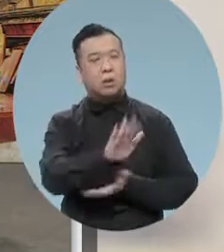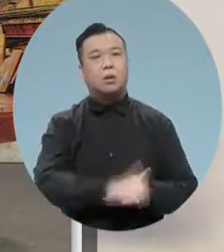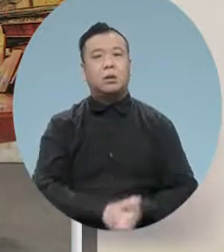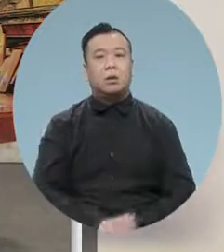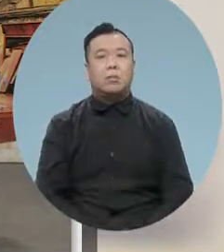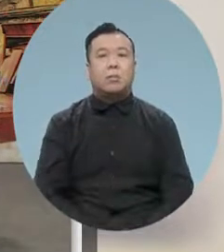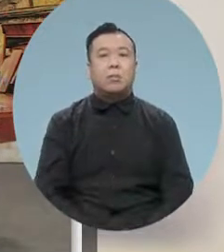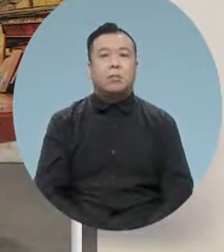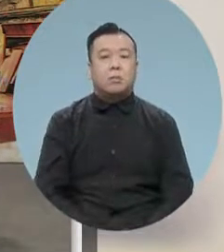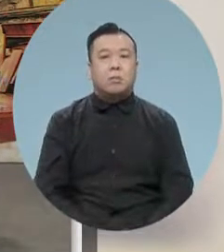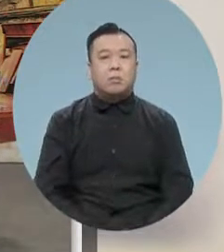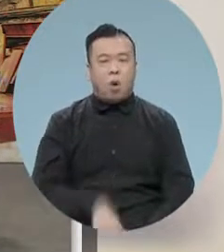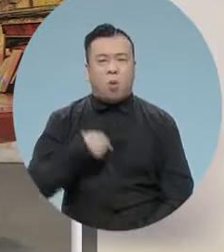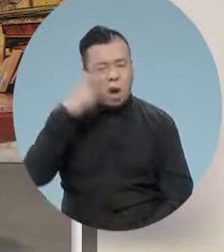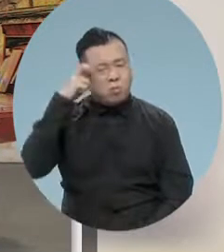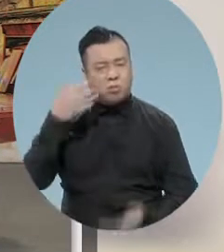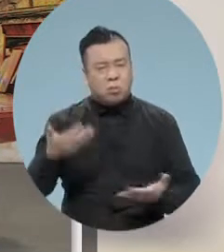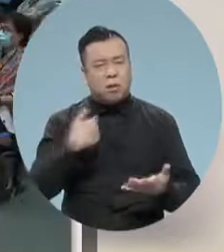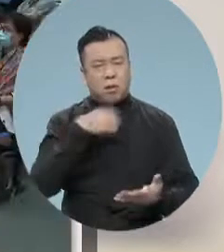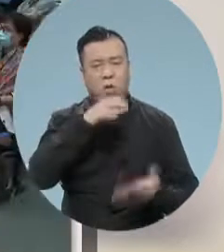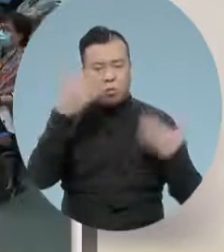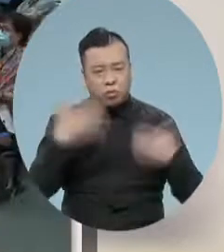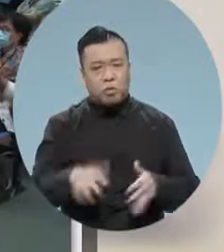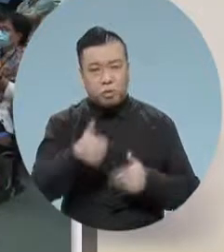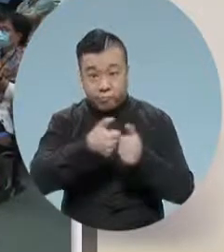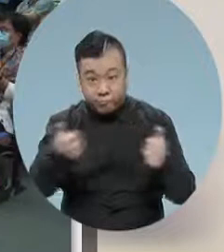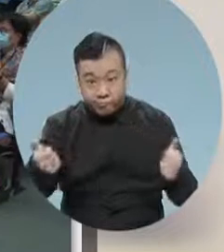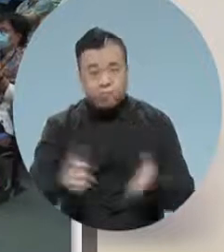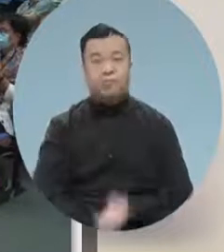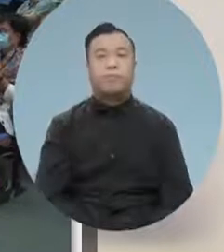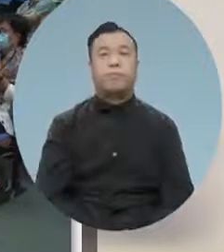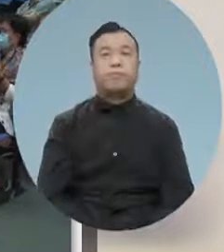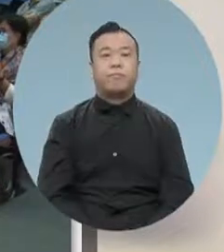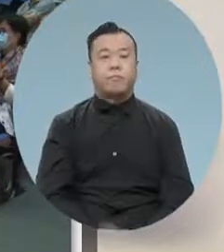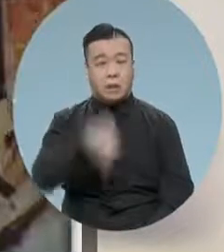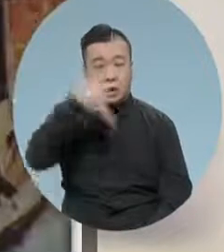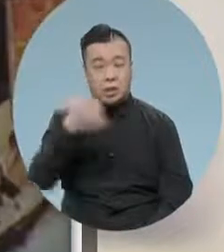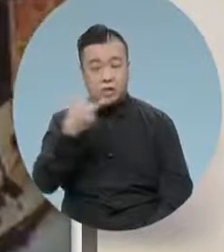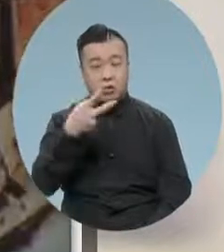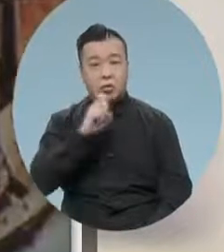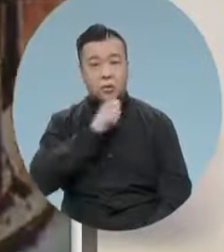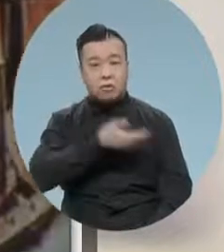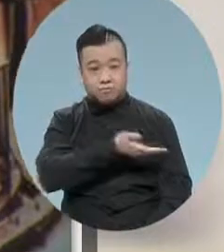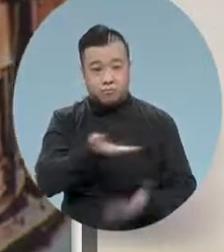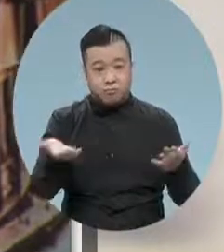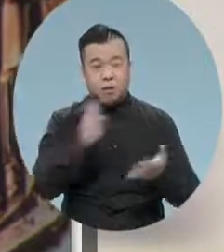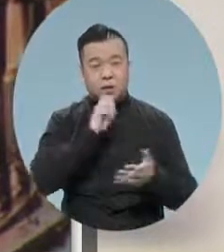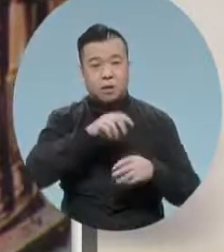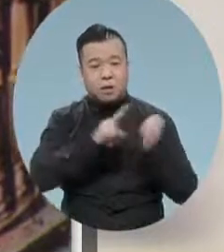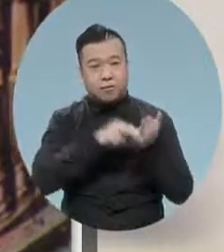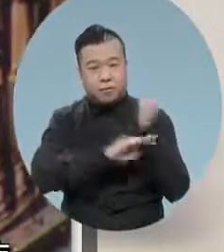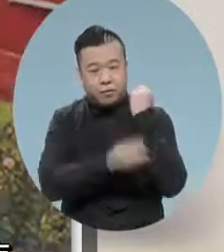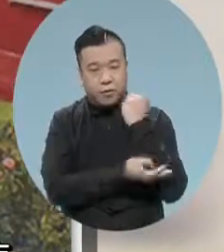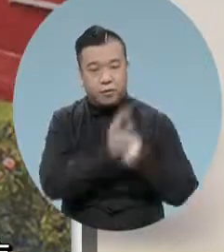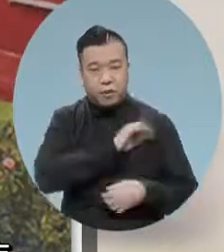特點嘅。好啦，咁我諗我就講到呢度先啦。好多謝大家。 下一節翻嚟，仲有立法會議員謝偉